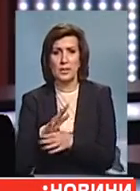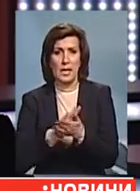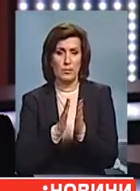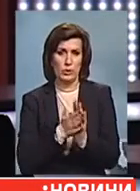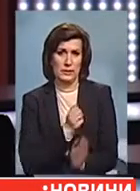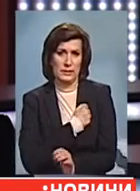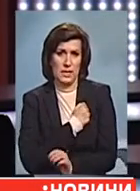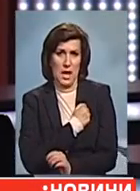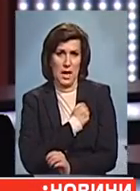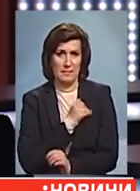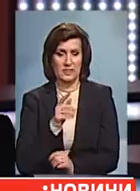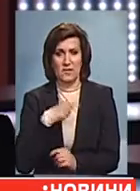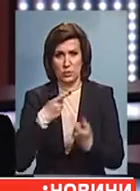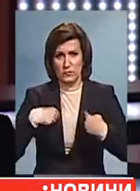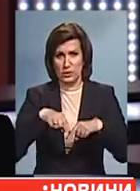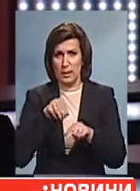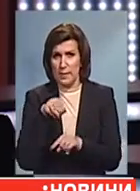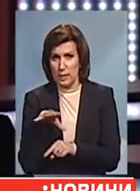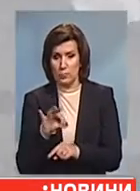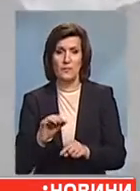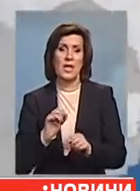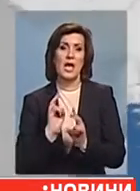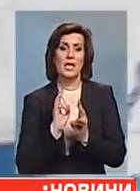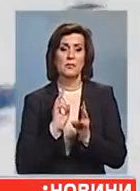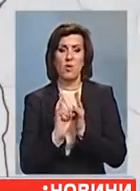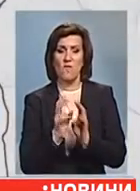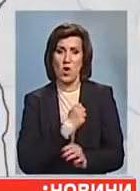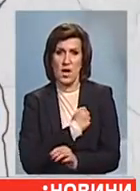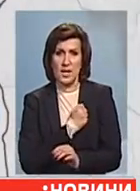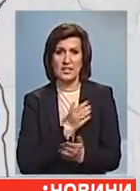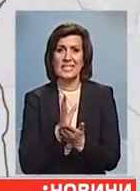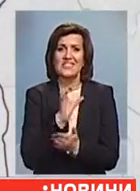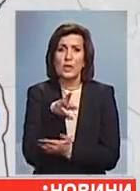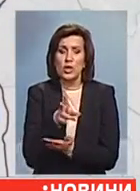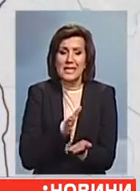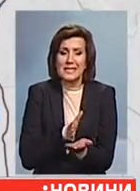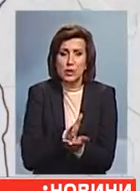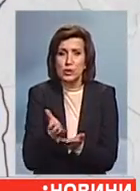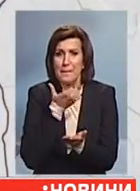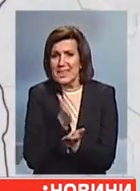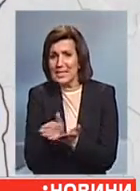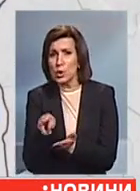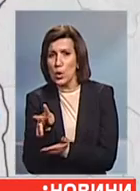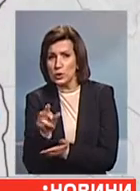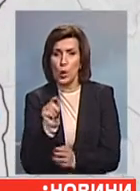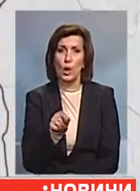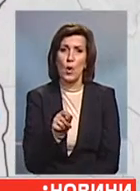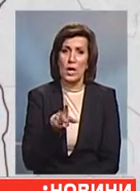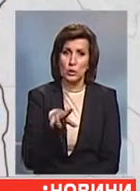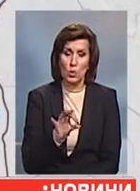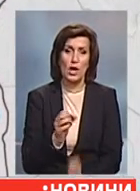позиції армійців, кажуть в штабі АТО. Збройні провокації тривають на Світлодарській дузі, південніше від Троїцького та